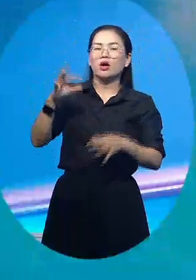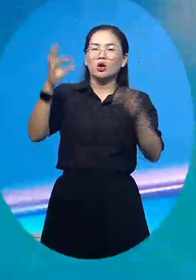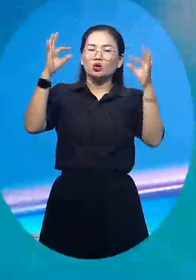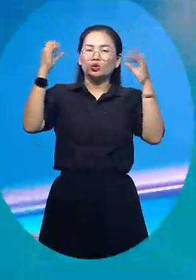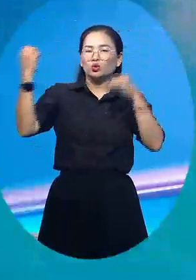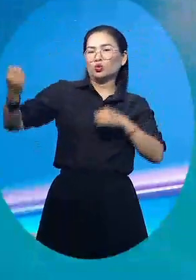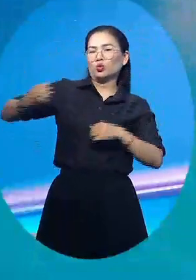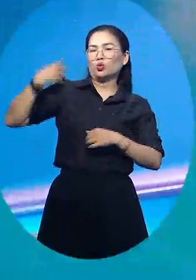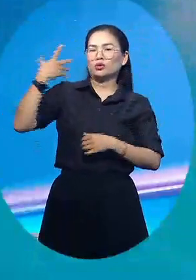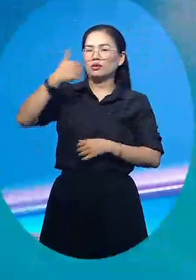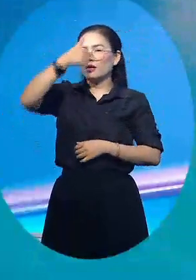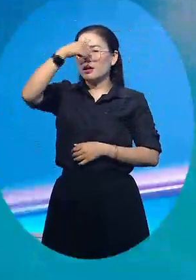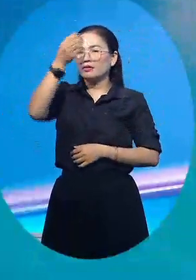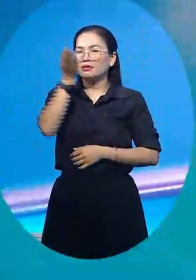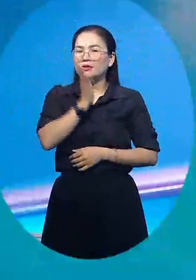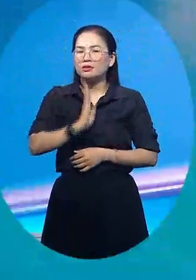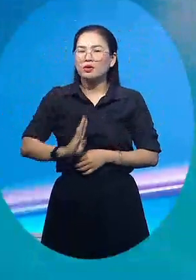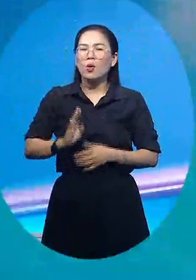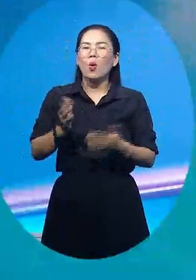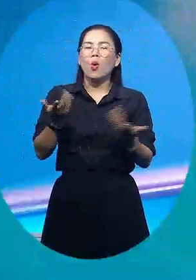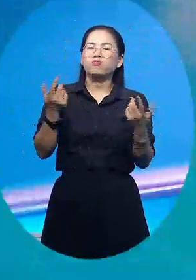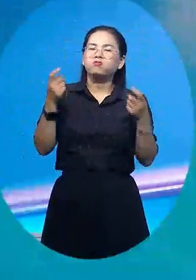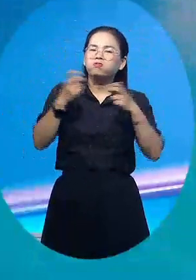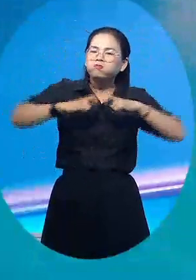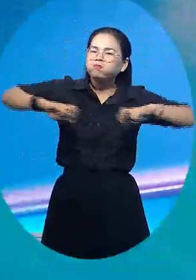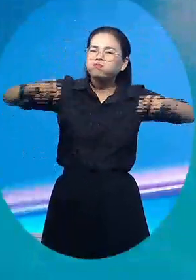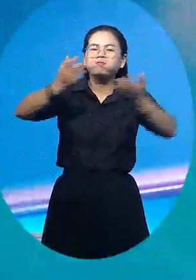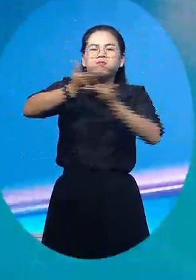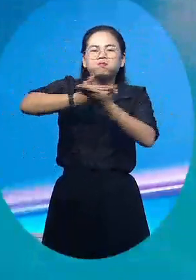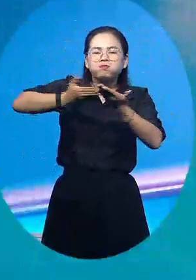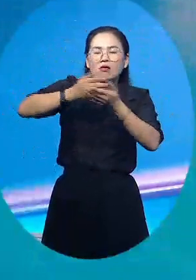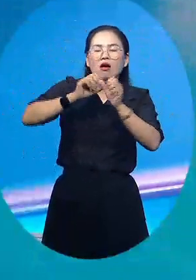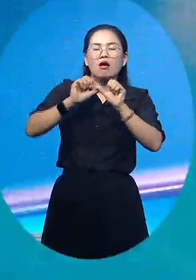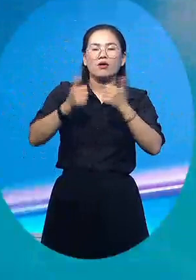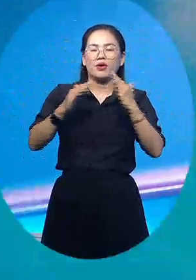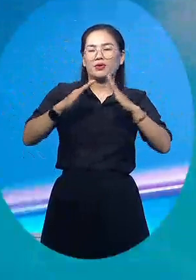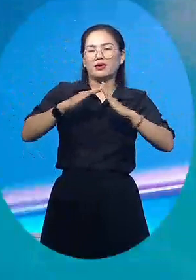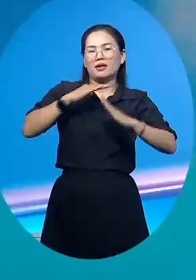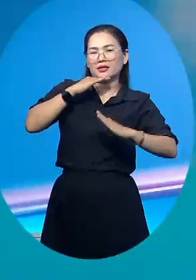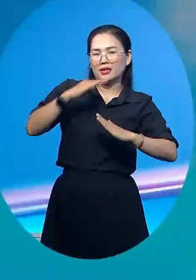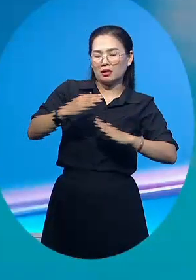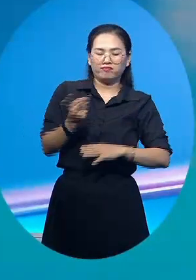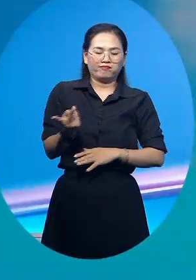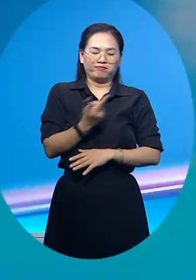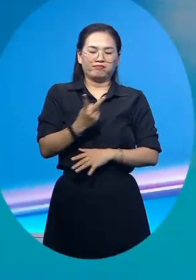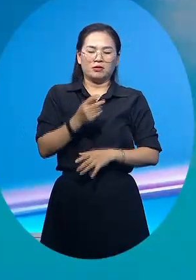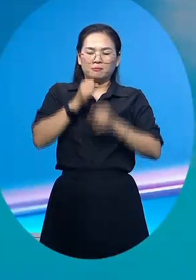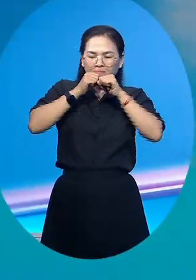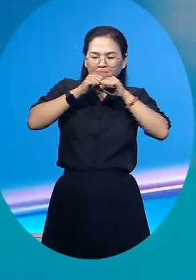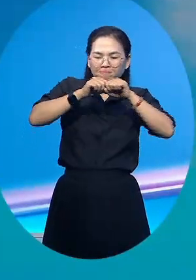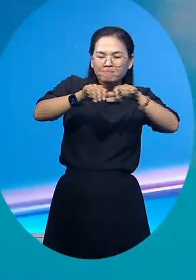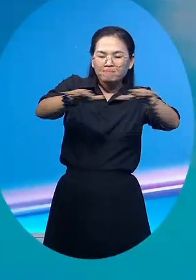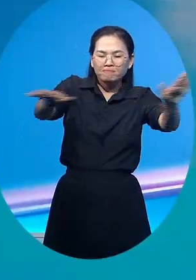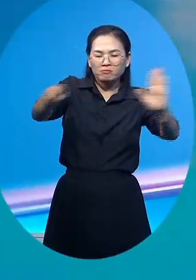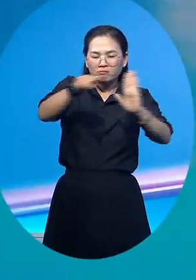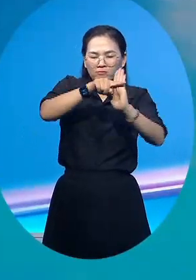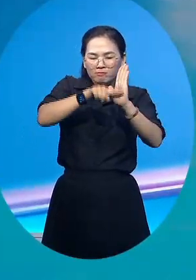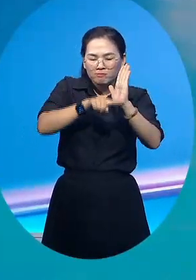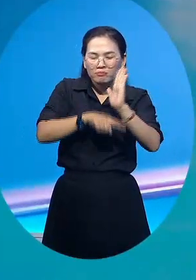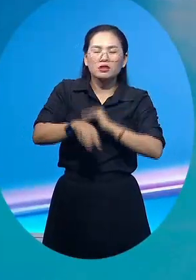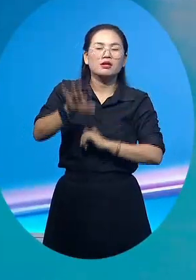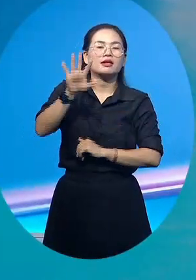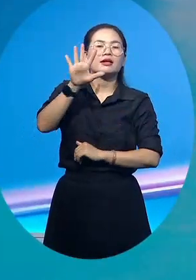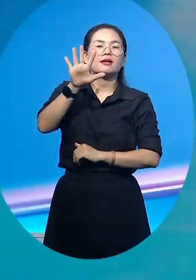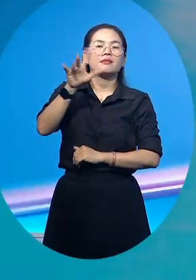narenbra modi đã hội đàm tại nha trắng sau cuộc thảo luận hai nhà lãnh đạo đã ra tuyên bố chung gồm 58 điểm trong đó